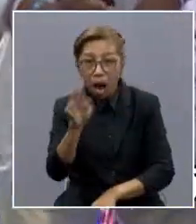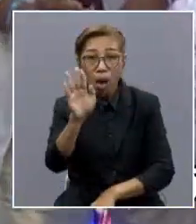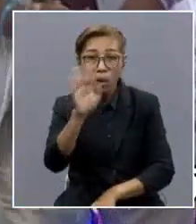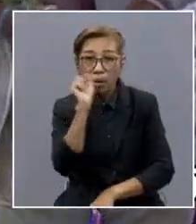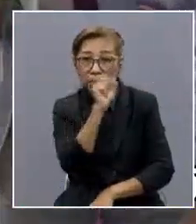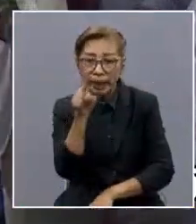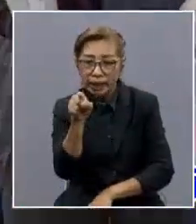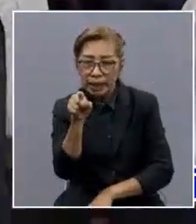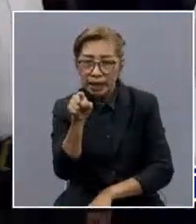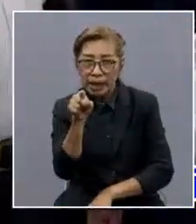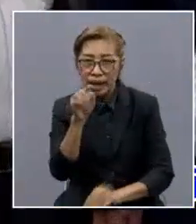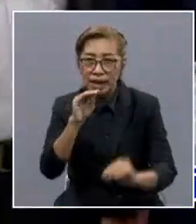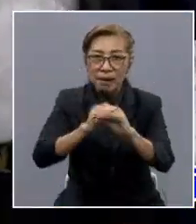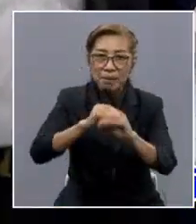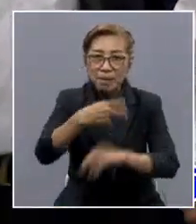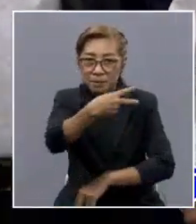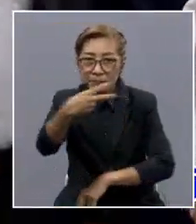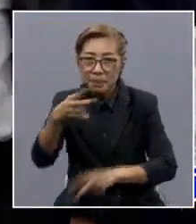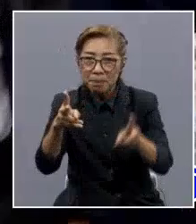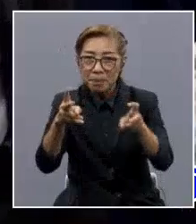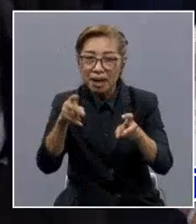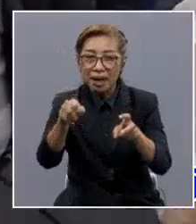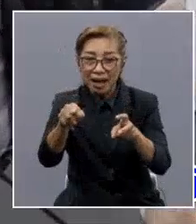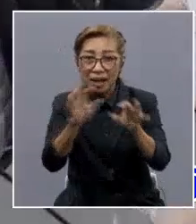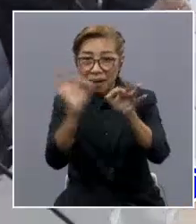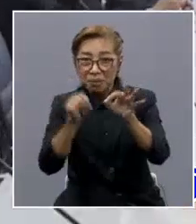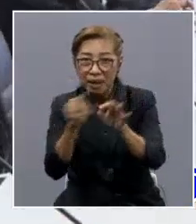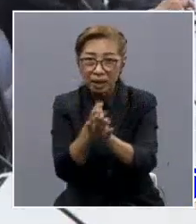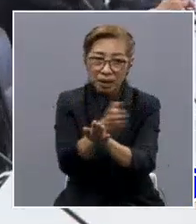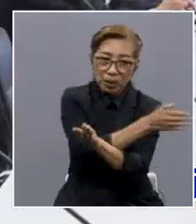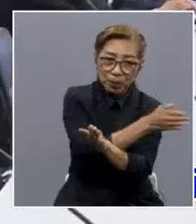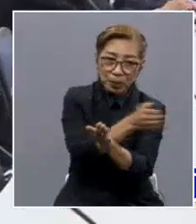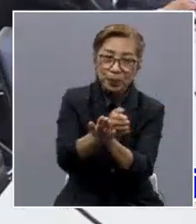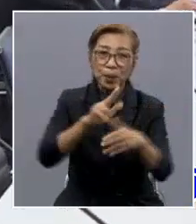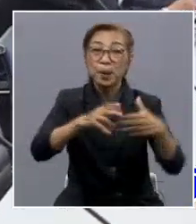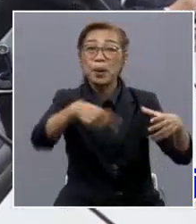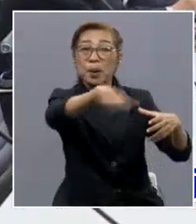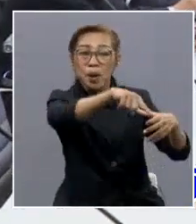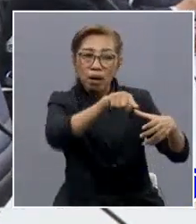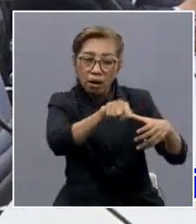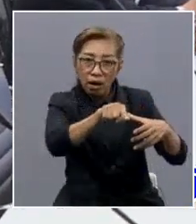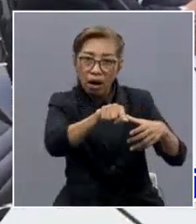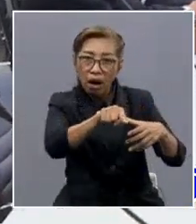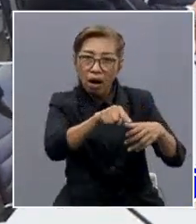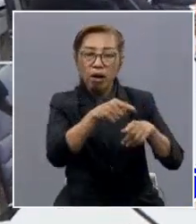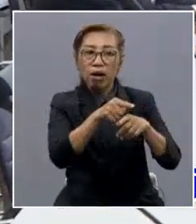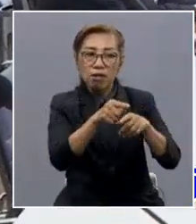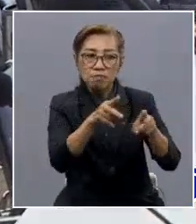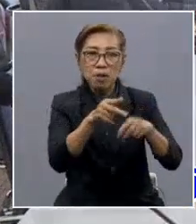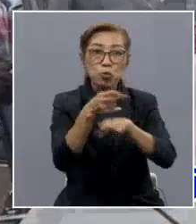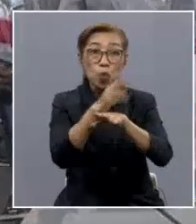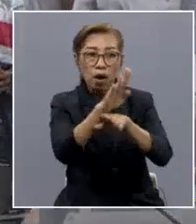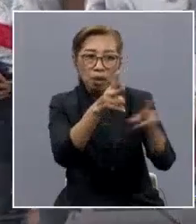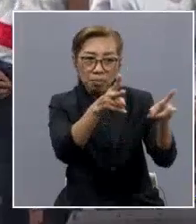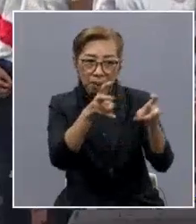ครับก็เลยเหมือนตัดบรรยากาศในช่วงที่ผ่านมาของพรรคพลังประชารัฐอะเอามาใส่ไว้ในเพลงเนี่ยนะ